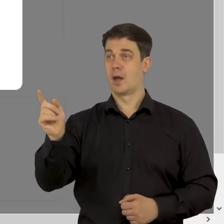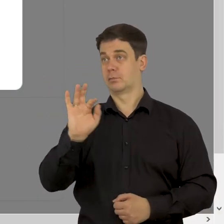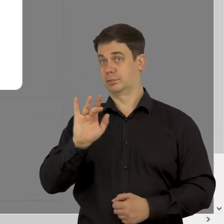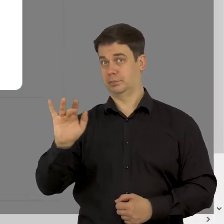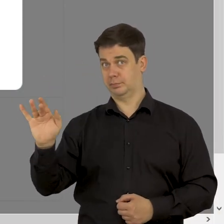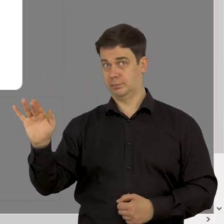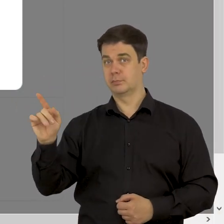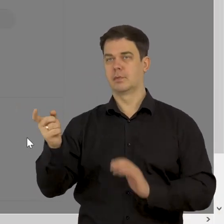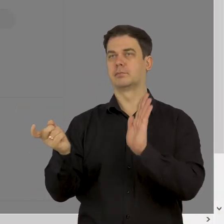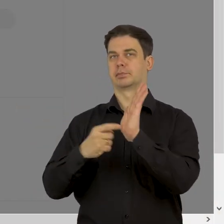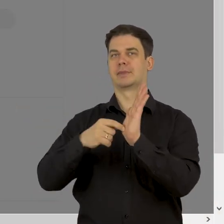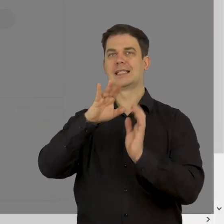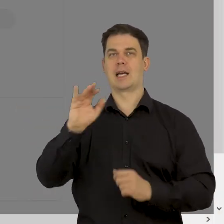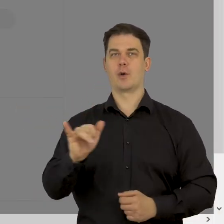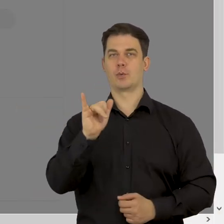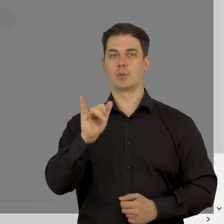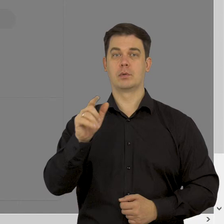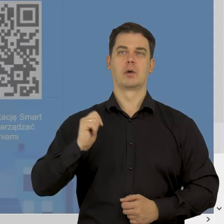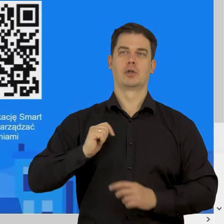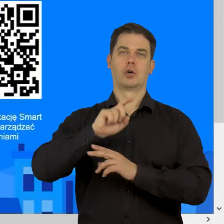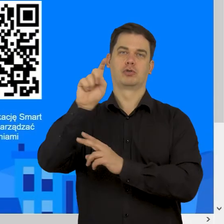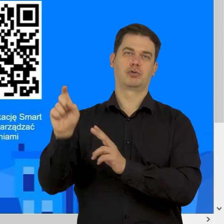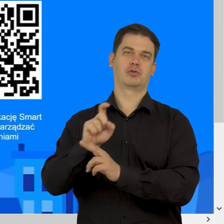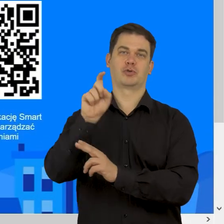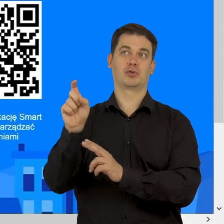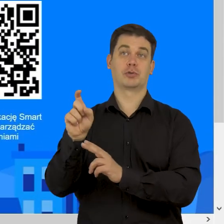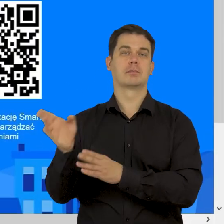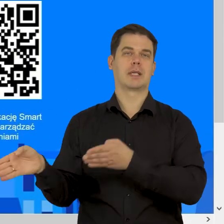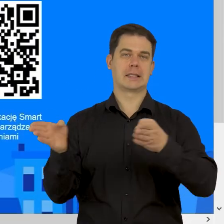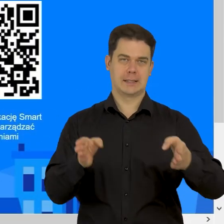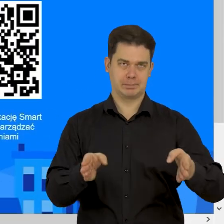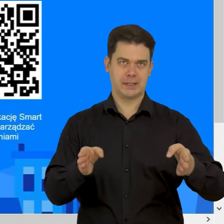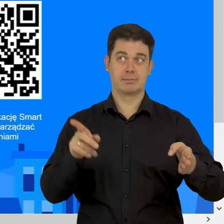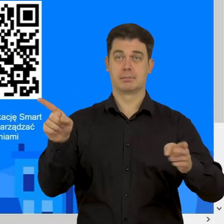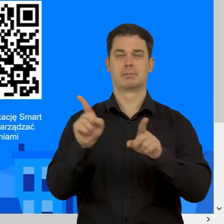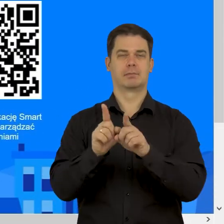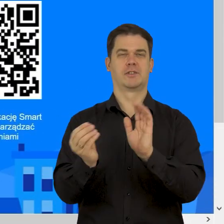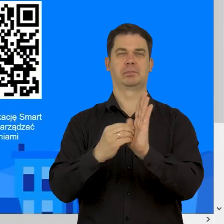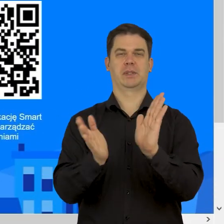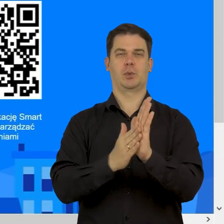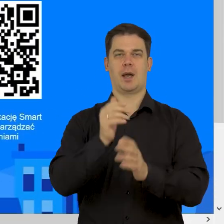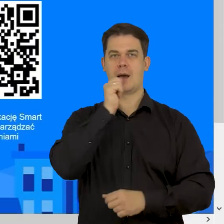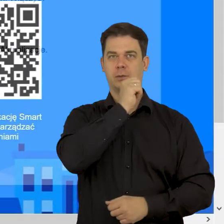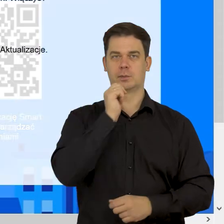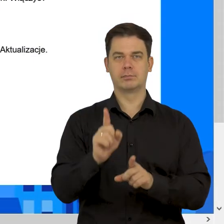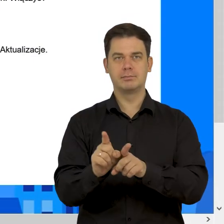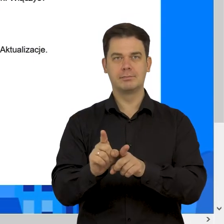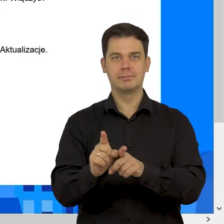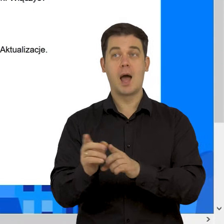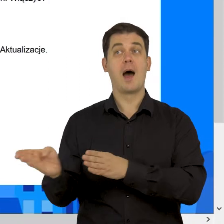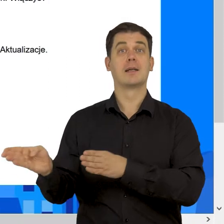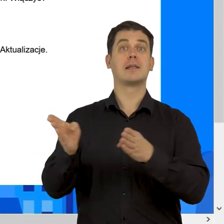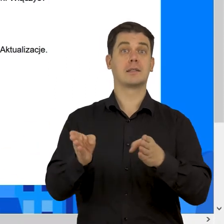je, klikam Zaloguj i czekam, aż wyświetli się kolejne okno, w którym również wpisuję to samo hasło. W kolejnych